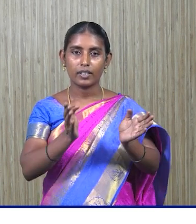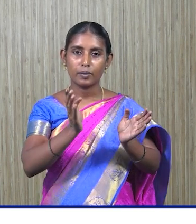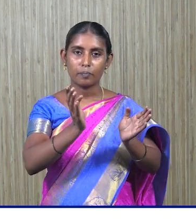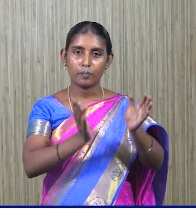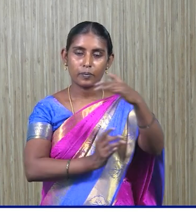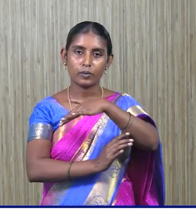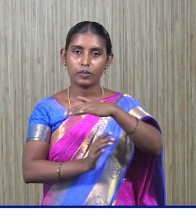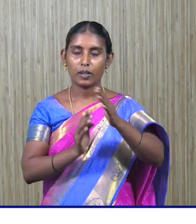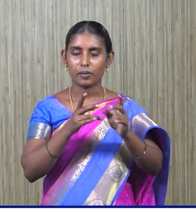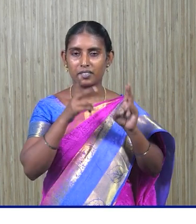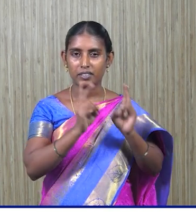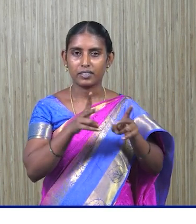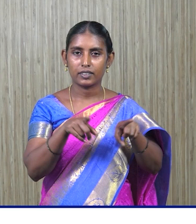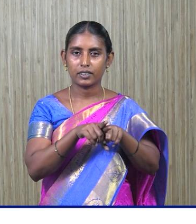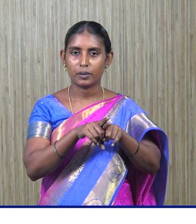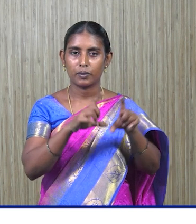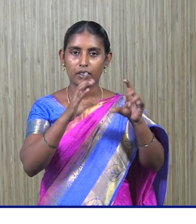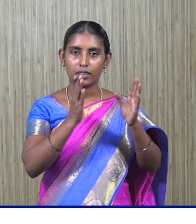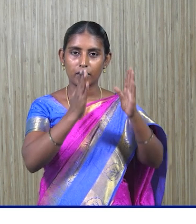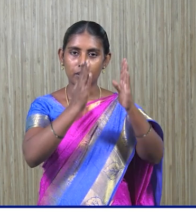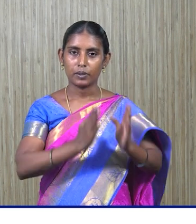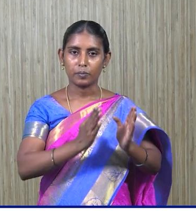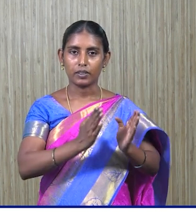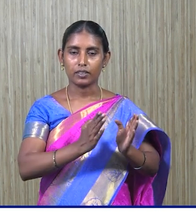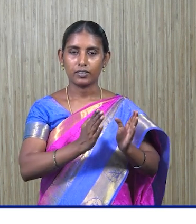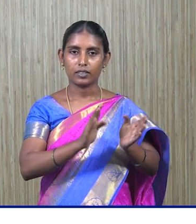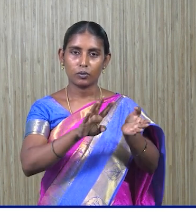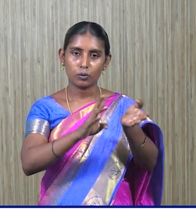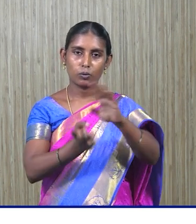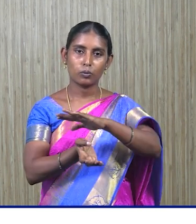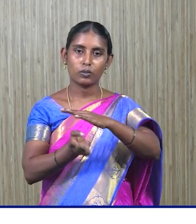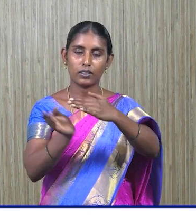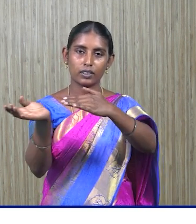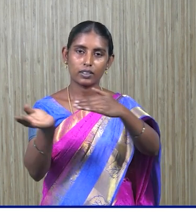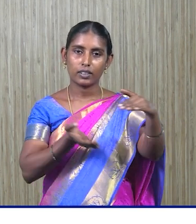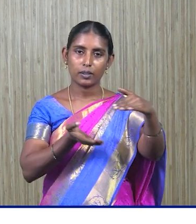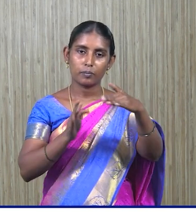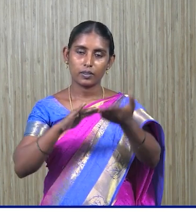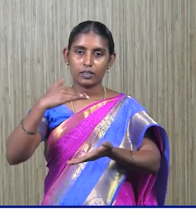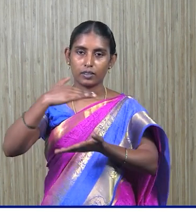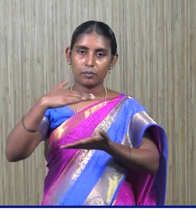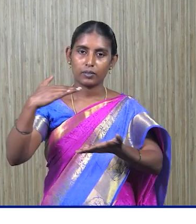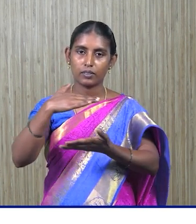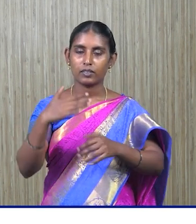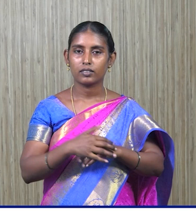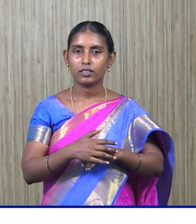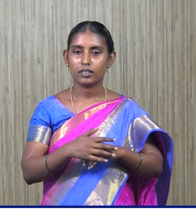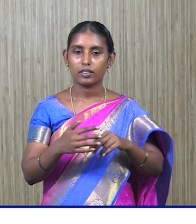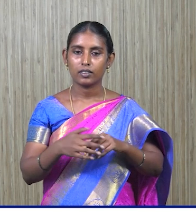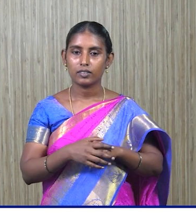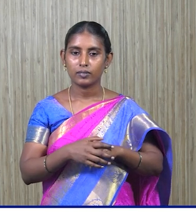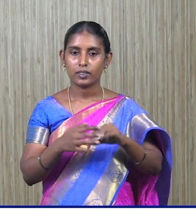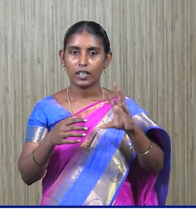மட்டும் மாற்றியிருக்கின்றோம். அதே படம் தான், ஆனால் சற்று அதை சுழற்றி கிடைமட்ட வரிசை கொண்டு வந்துட்டுருக்கோம். இப்போ கிடைமட்டத்தில் பார்த்தீங்கன்னா 5